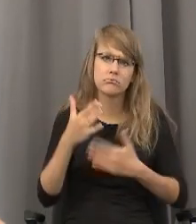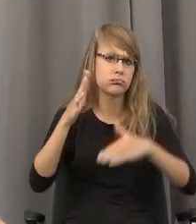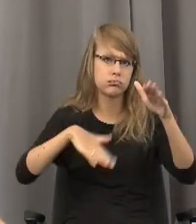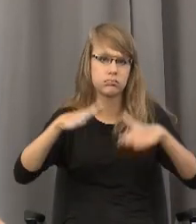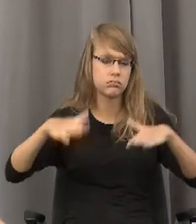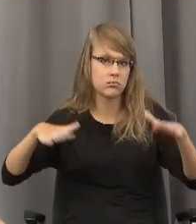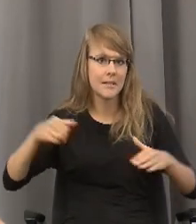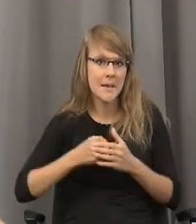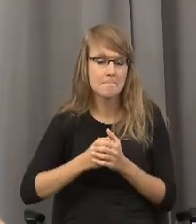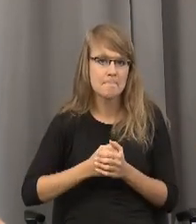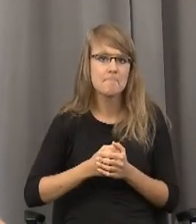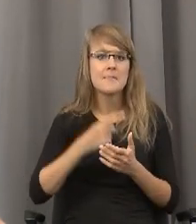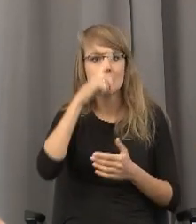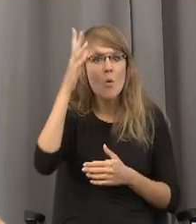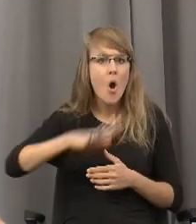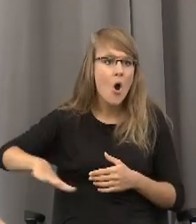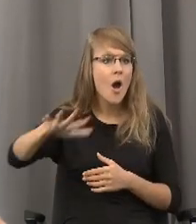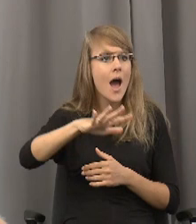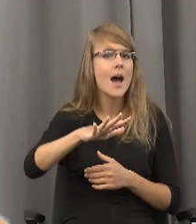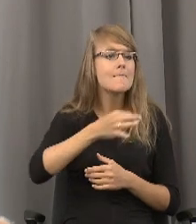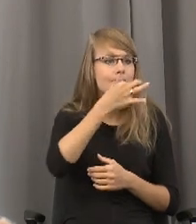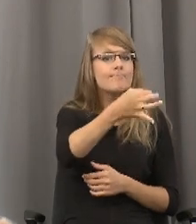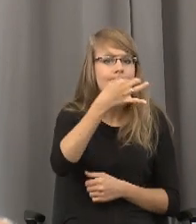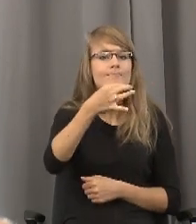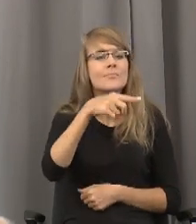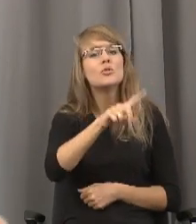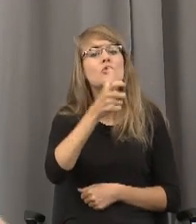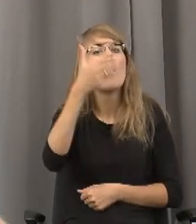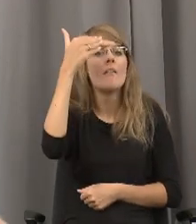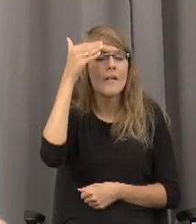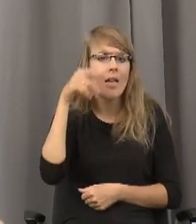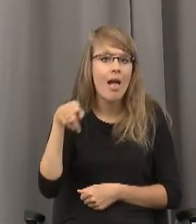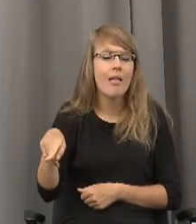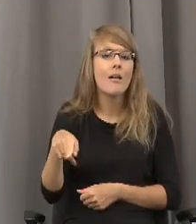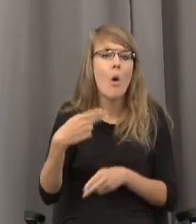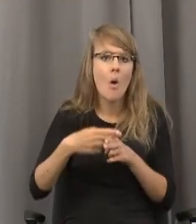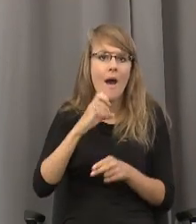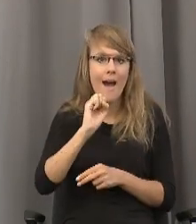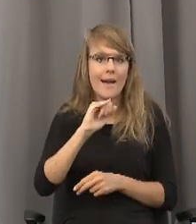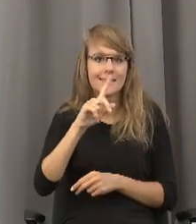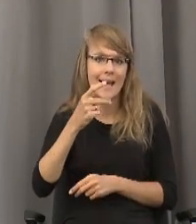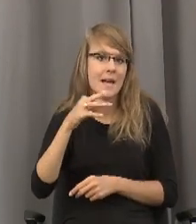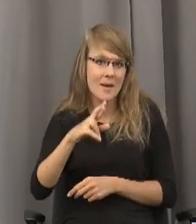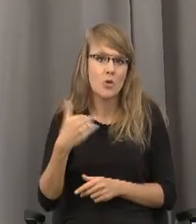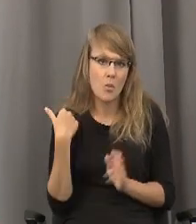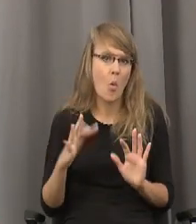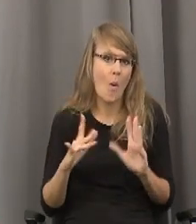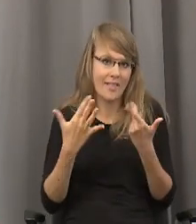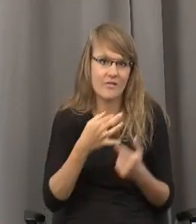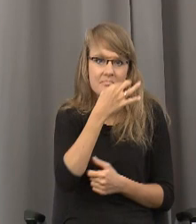do społeczeństwa i zadanie im pytań, co wiesz na temat choroby Alzheimera, było dużo łatwiejsze i prostsze